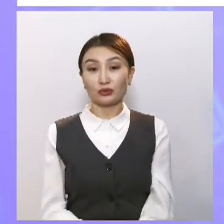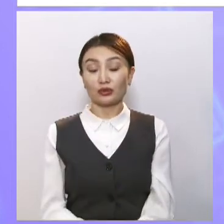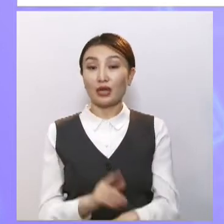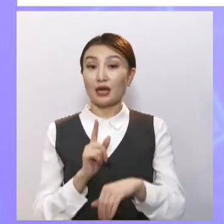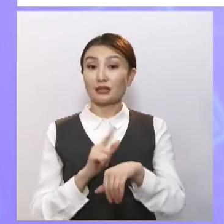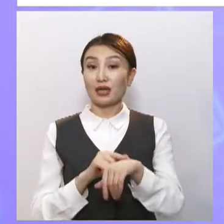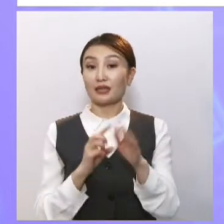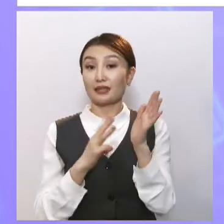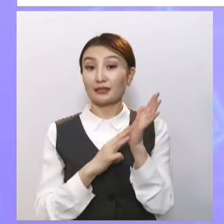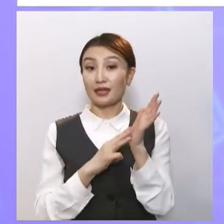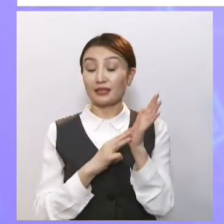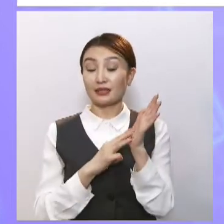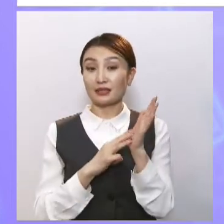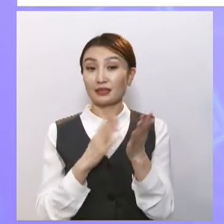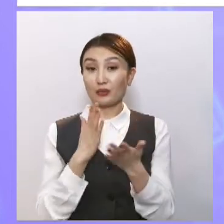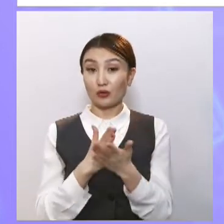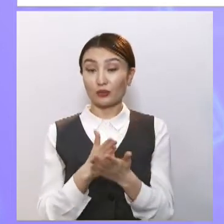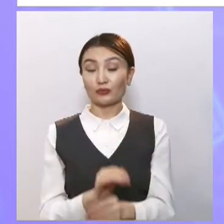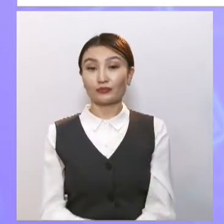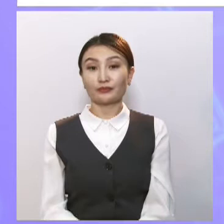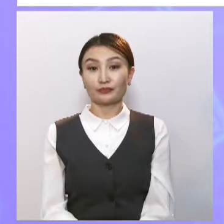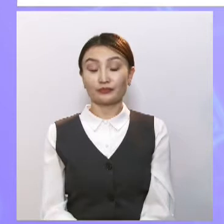Саат 8 болду.